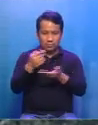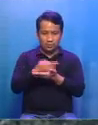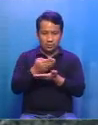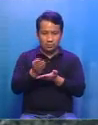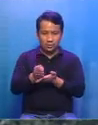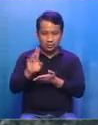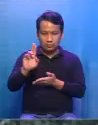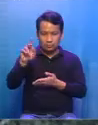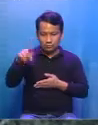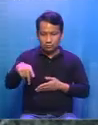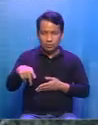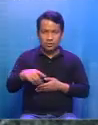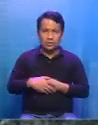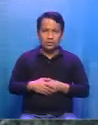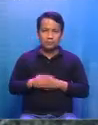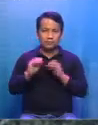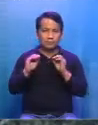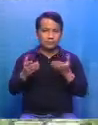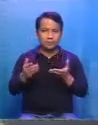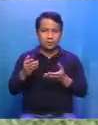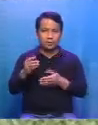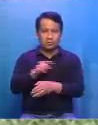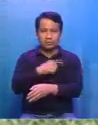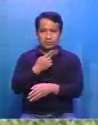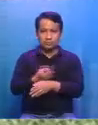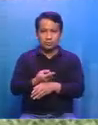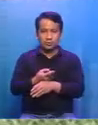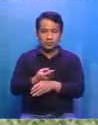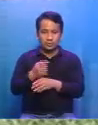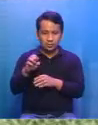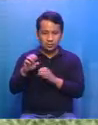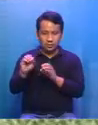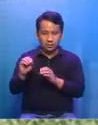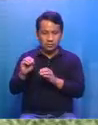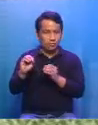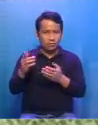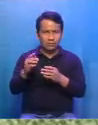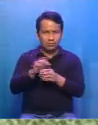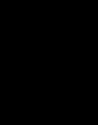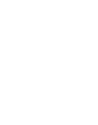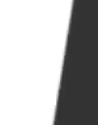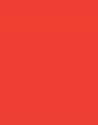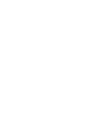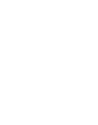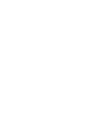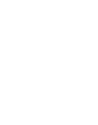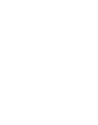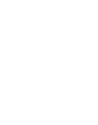UP. Bagay na wala sa kapangyarihan ng executive branch ng pamahalaan.